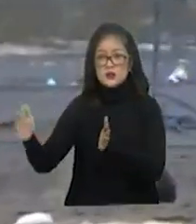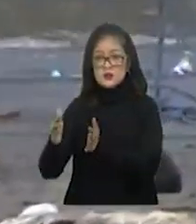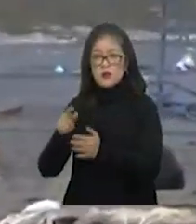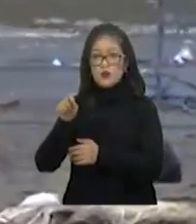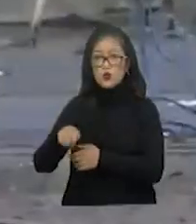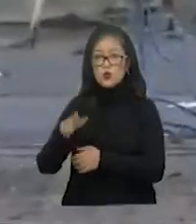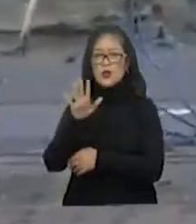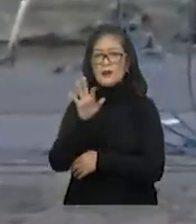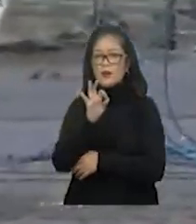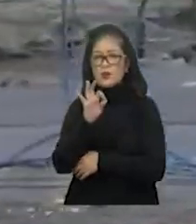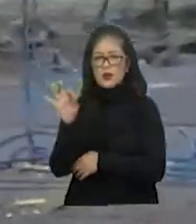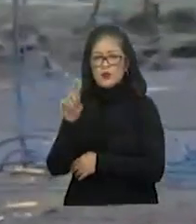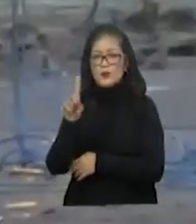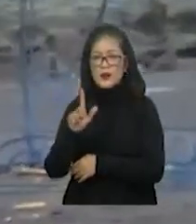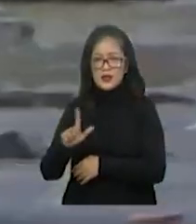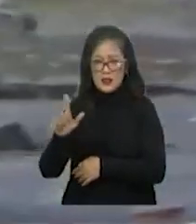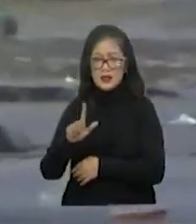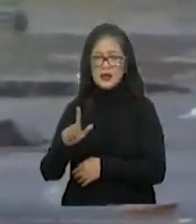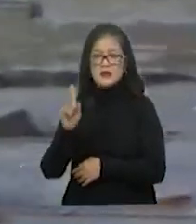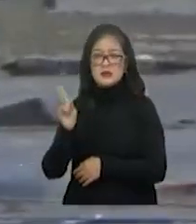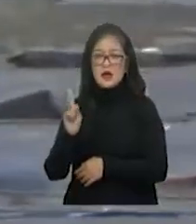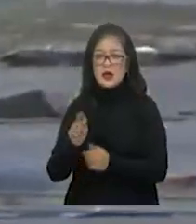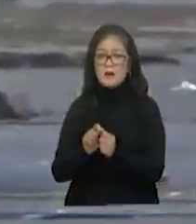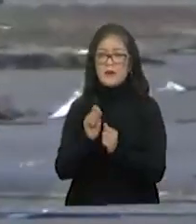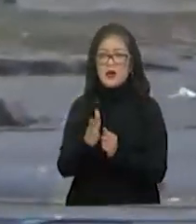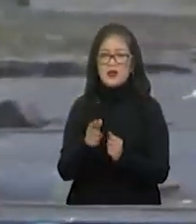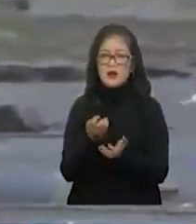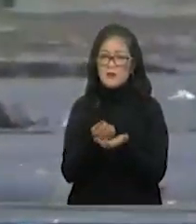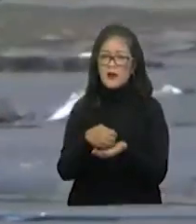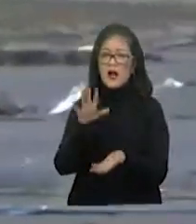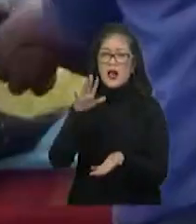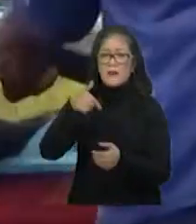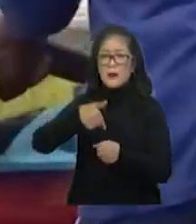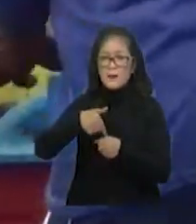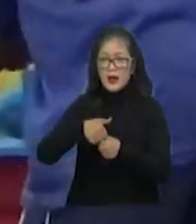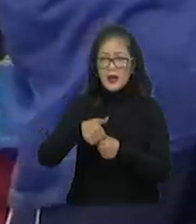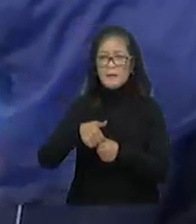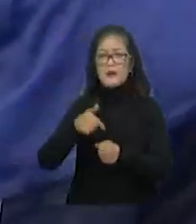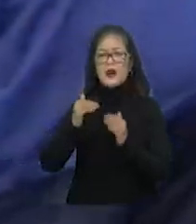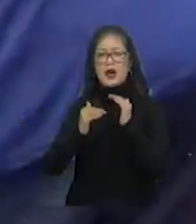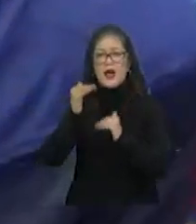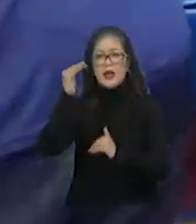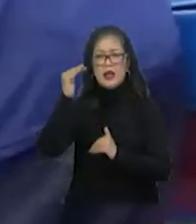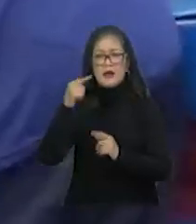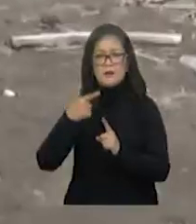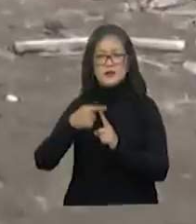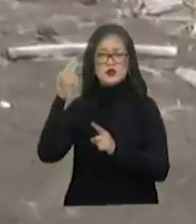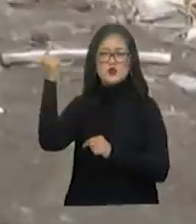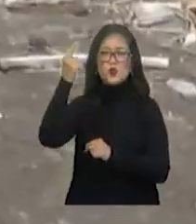Biaya ini dirasa terlalu besar apalagi setelah harga solar subsidi naik. Sementara cuaca yang tidak menentu membuat hasil tangkapan